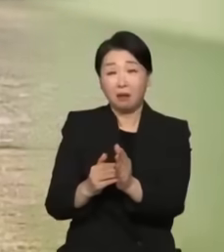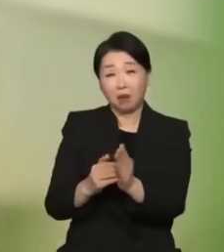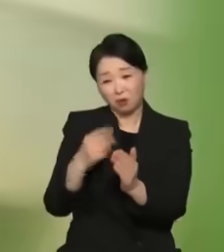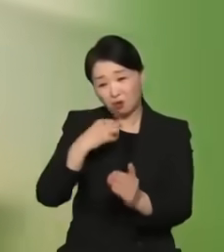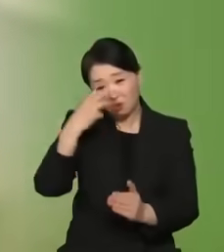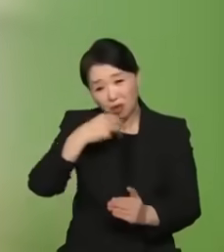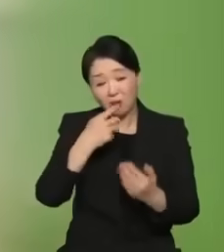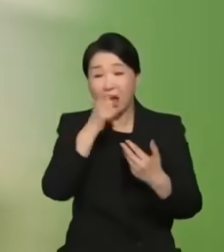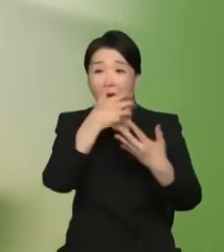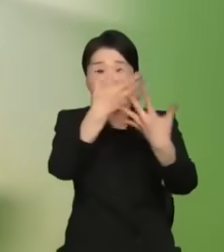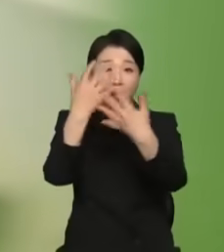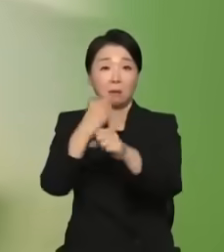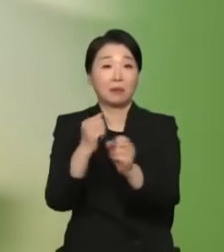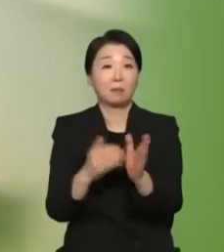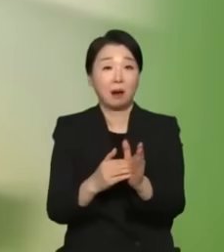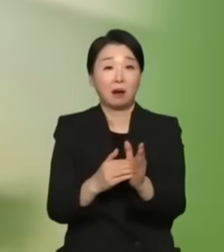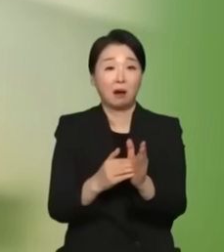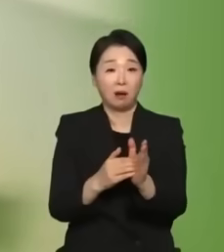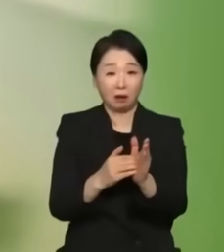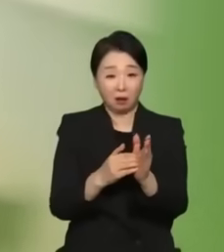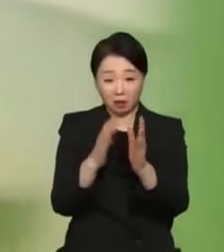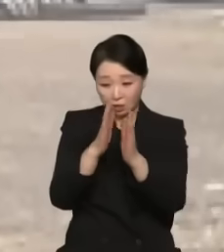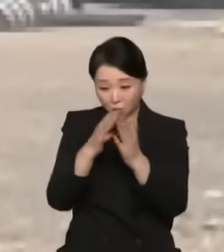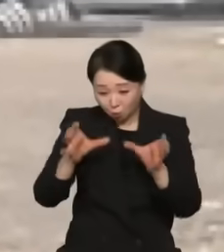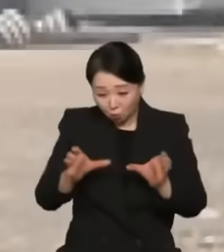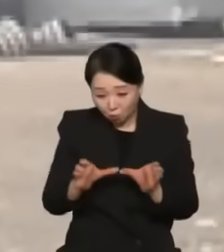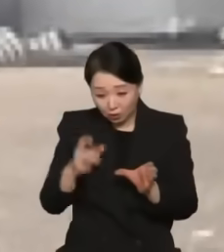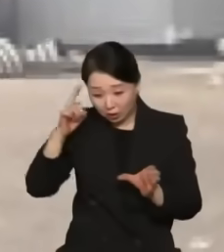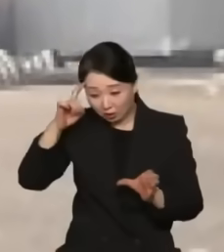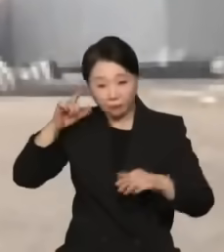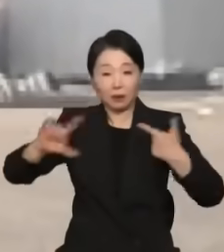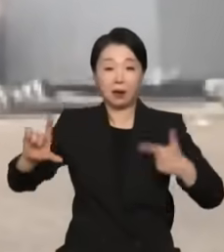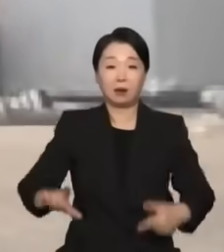이들은 기도 공동체가 생각과는 달랐다고 말합니다.